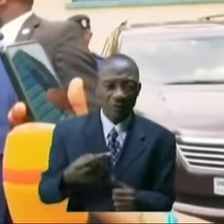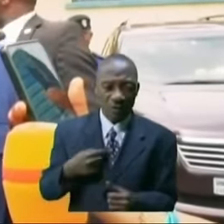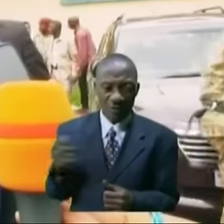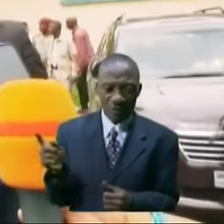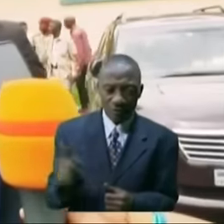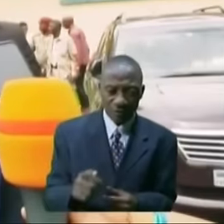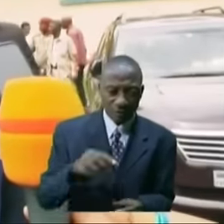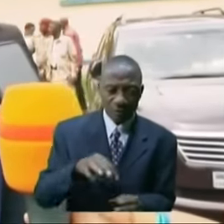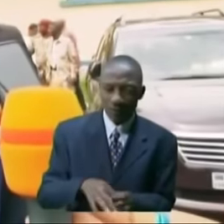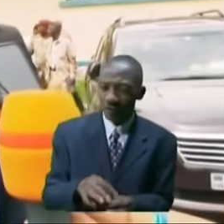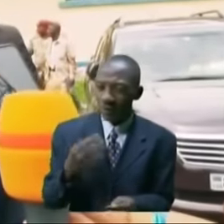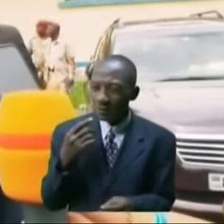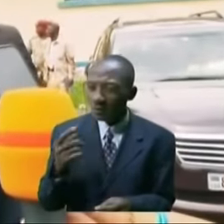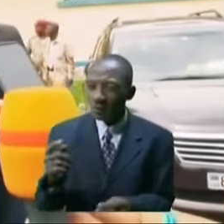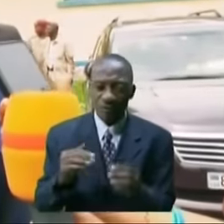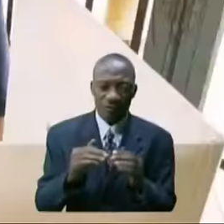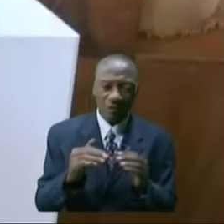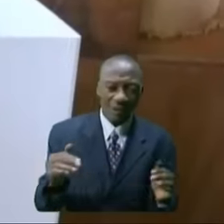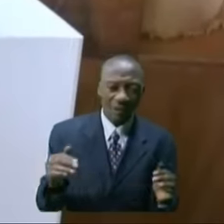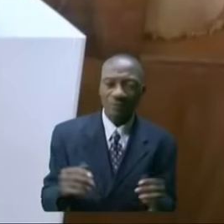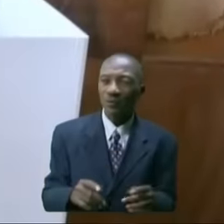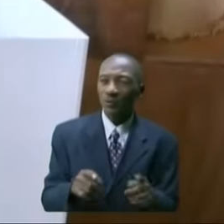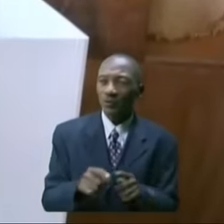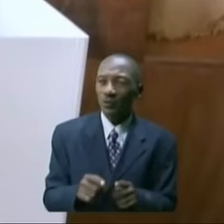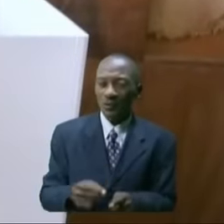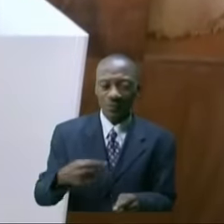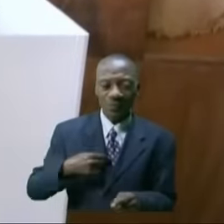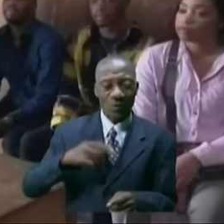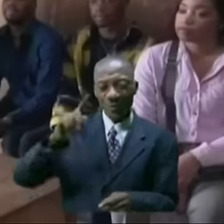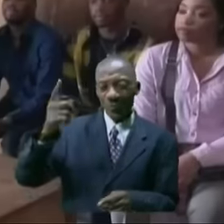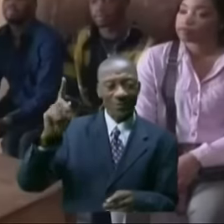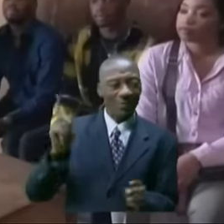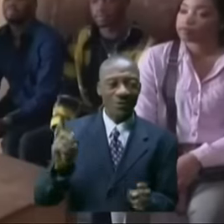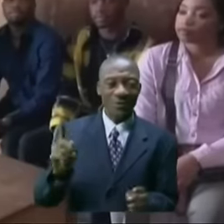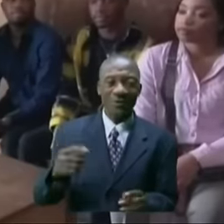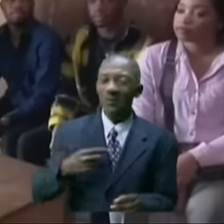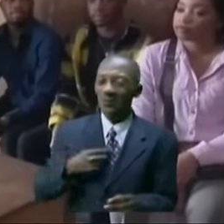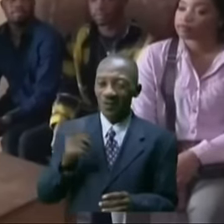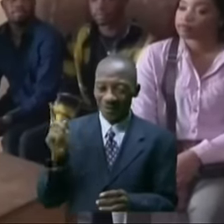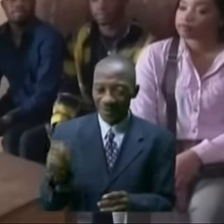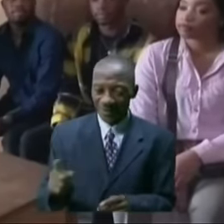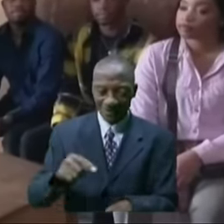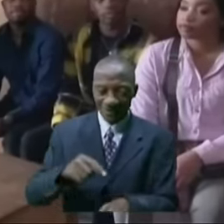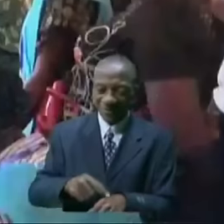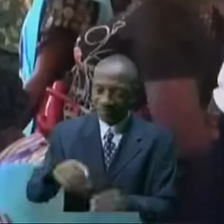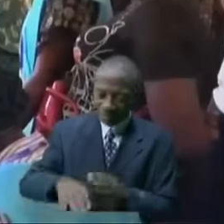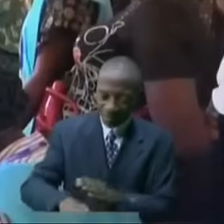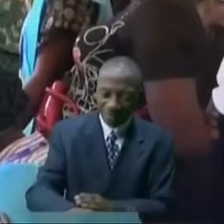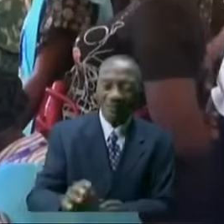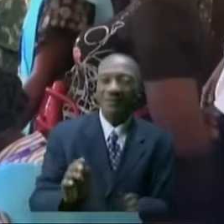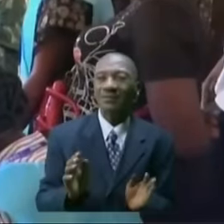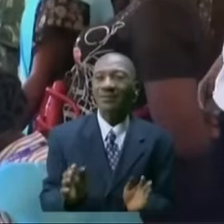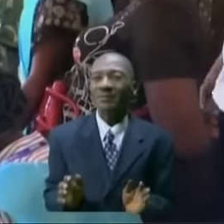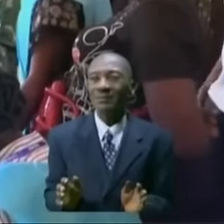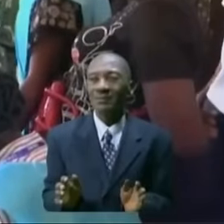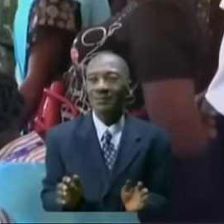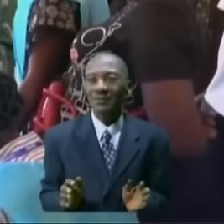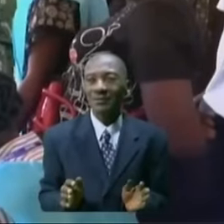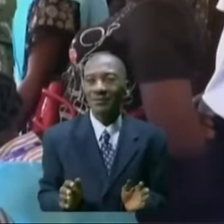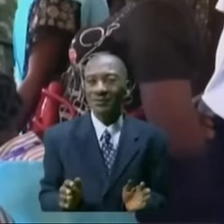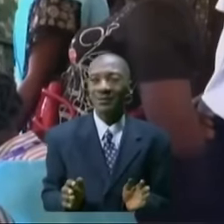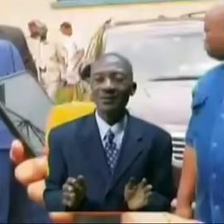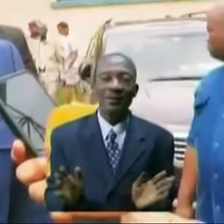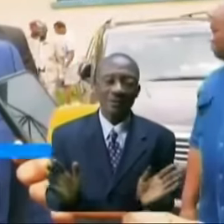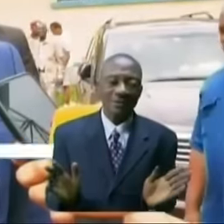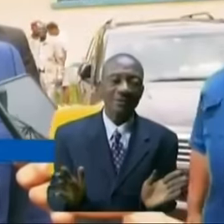passé. Je ne suis pas la première institution, je suis le président de la Cour constitutionnelle. Donc ce n'est pas moi l'institution, c'est la Cour